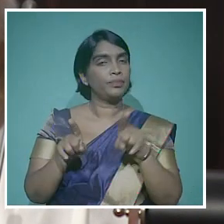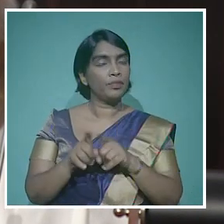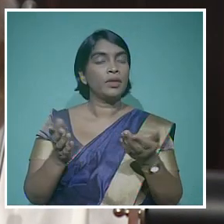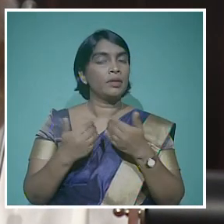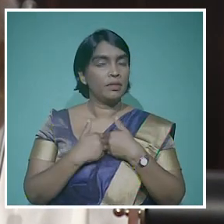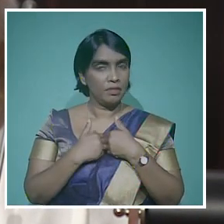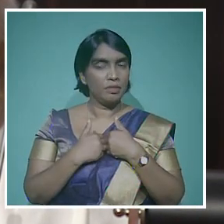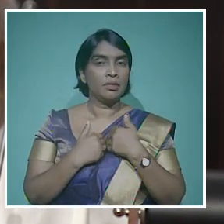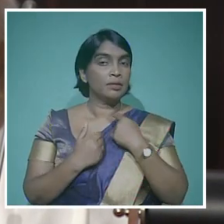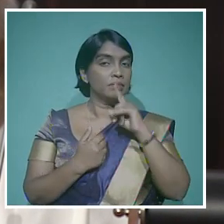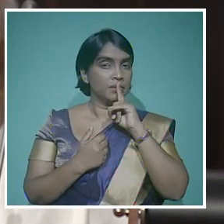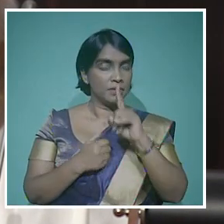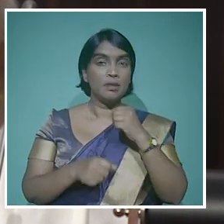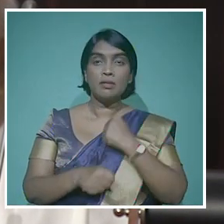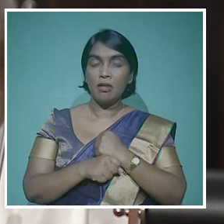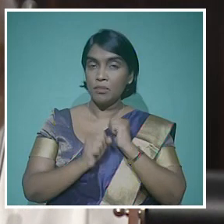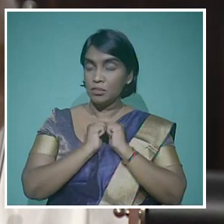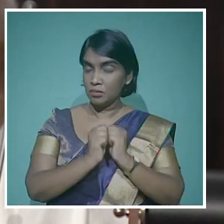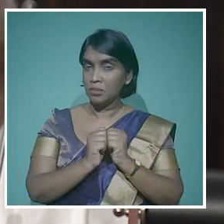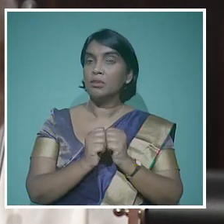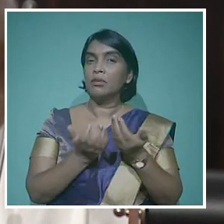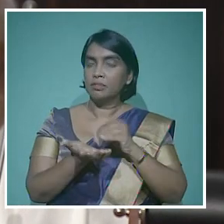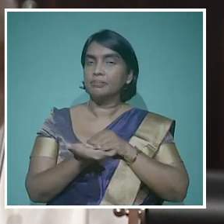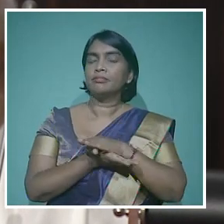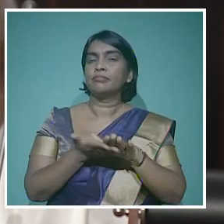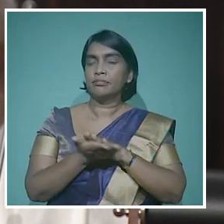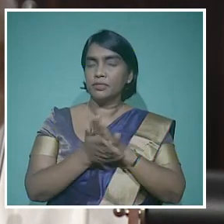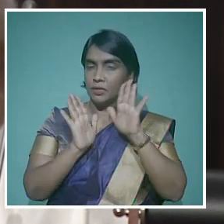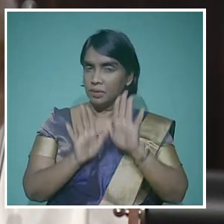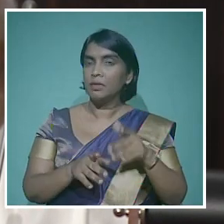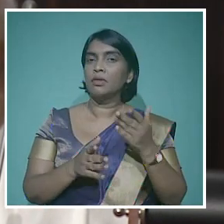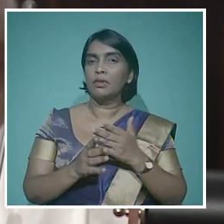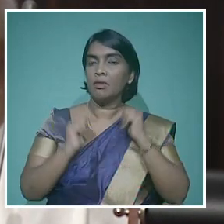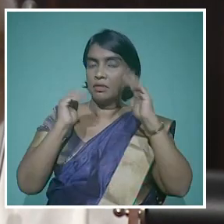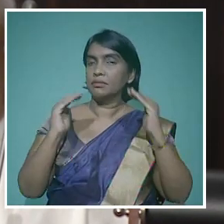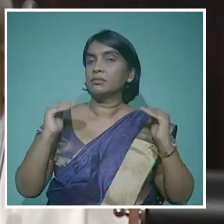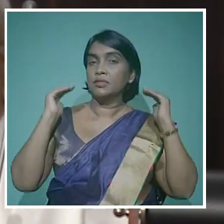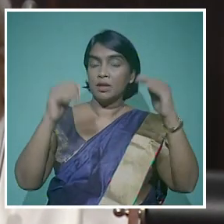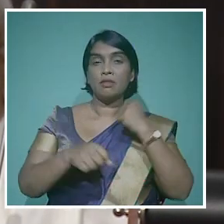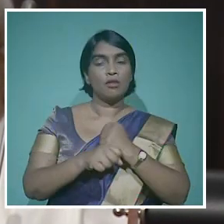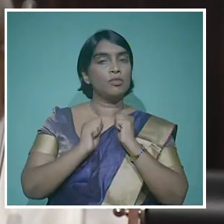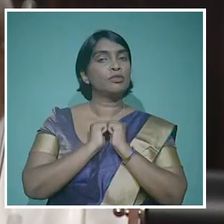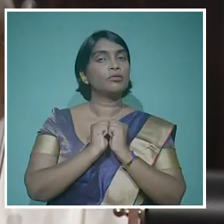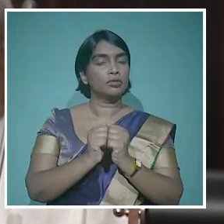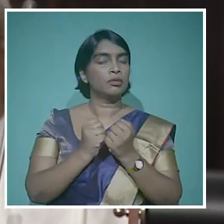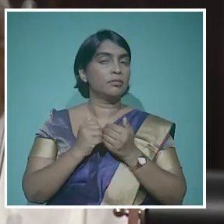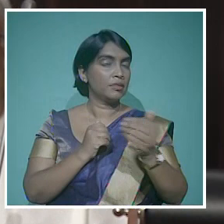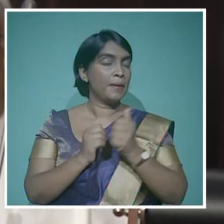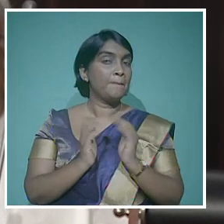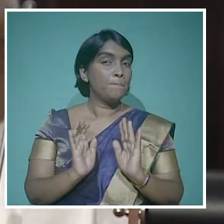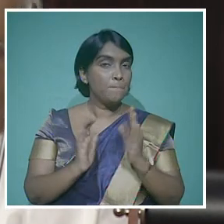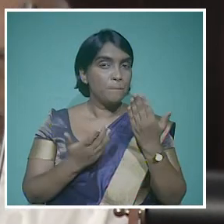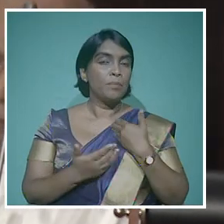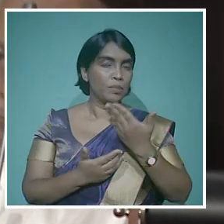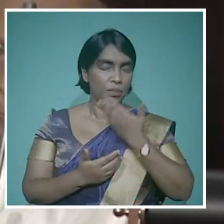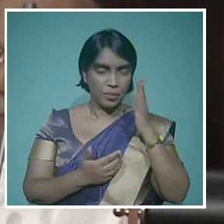විසින් යෝජනා කරන රාජ්‍ය සේවයේ ප්‍රතිසංස්කරණ සහිතව ප්‍රශස්ත මට්ටමේ රාජ්‍ය සේවයක් ඇති කිරීමට හැකියාව